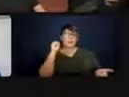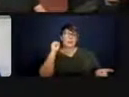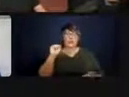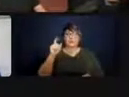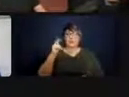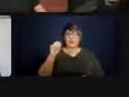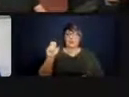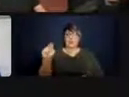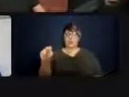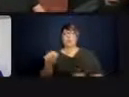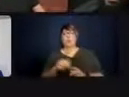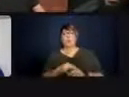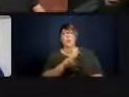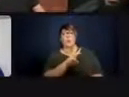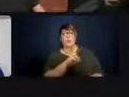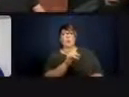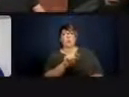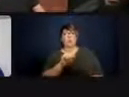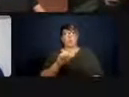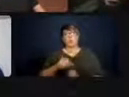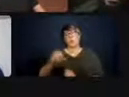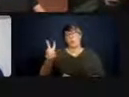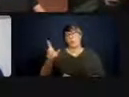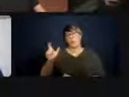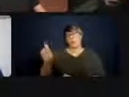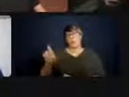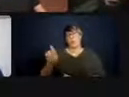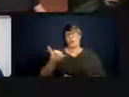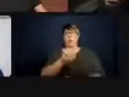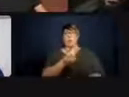kufanya kazi na baadhi ya